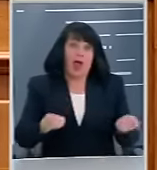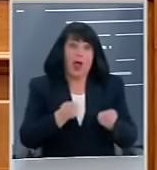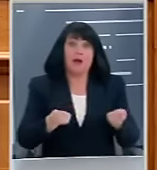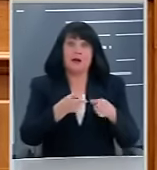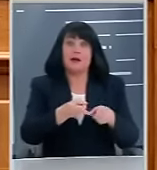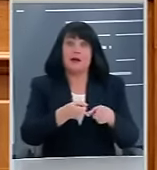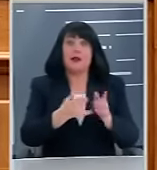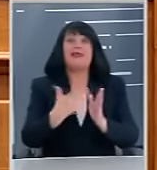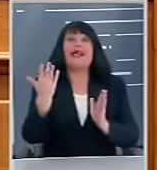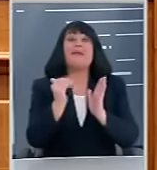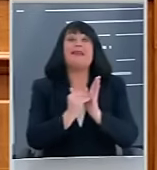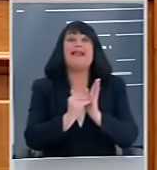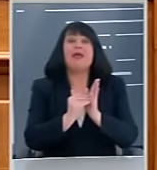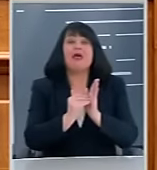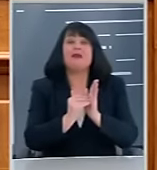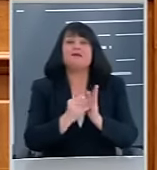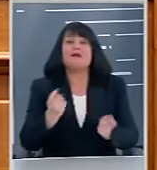απέλυε 15.000 υπαλλήλους.